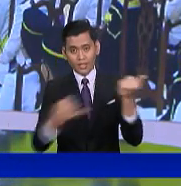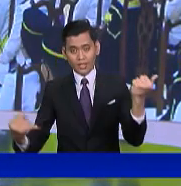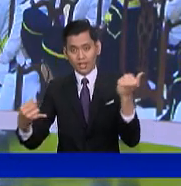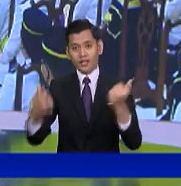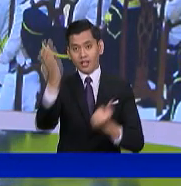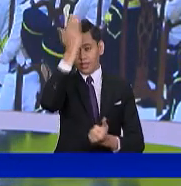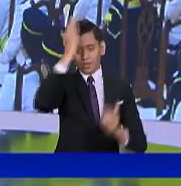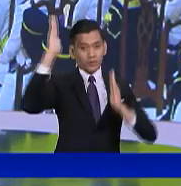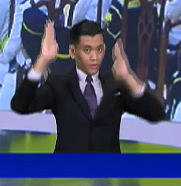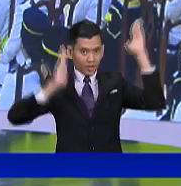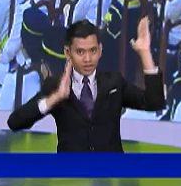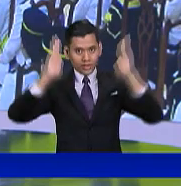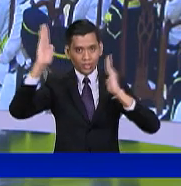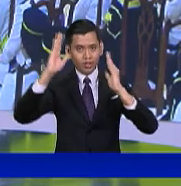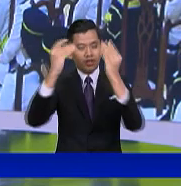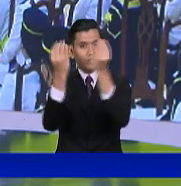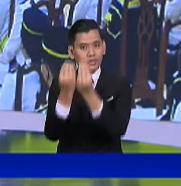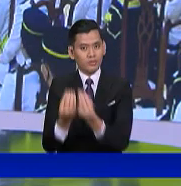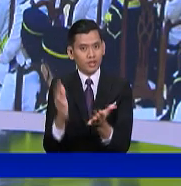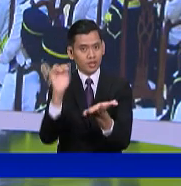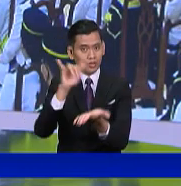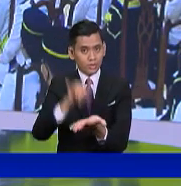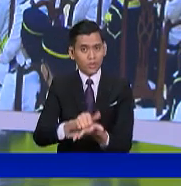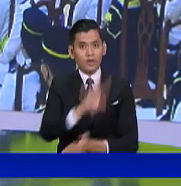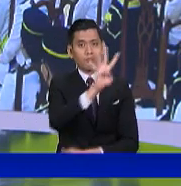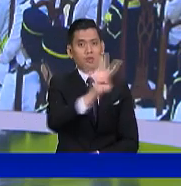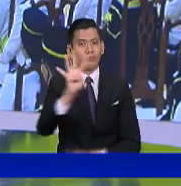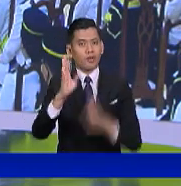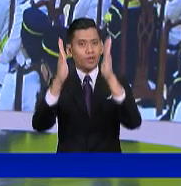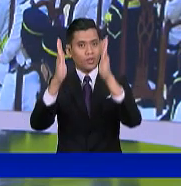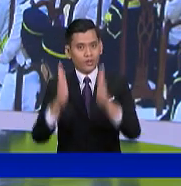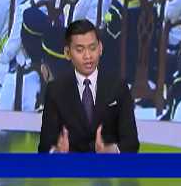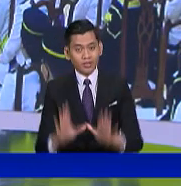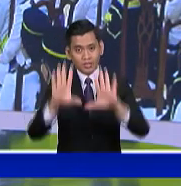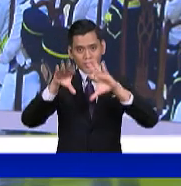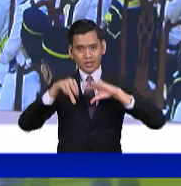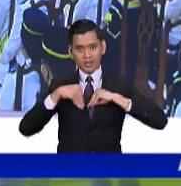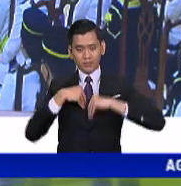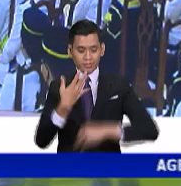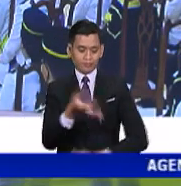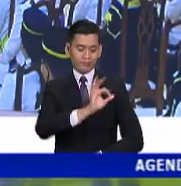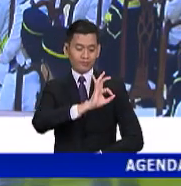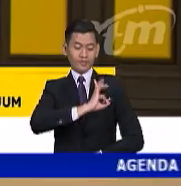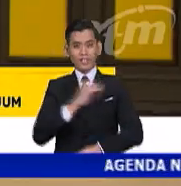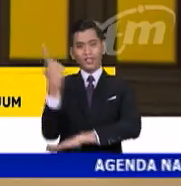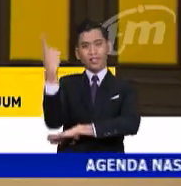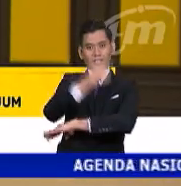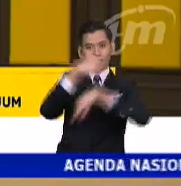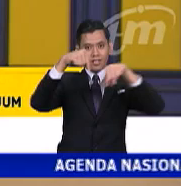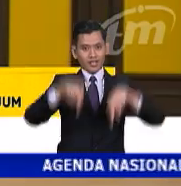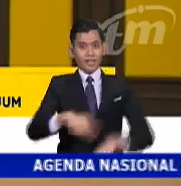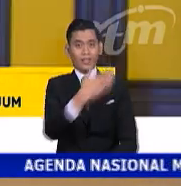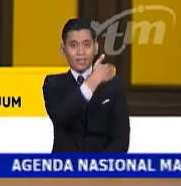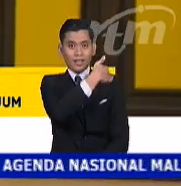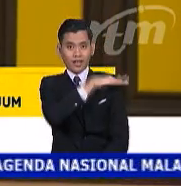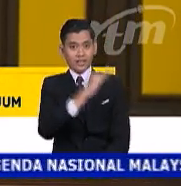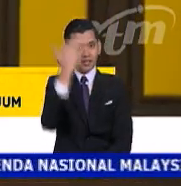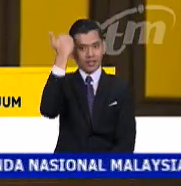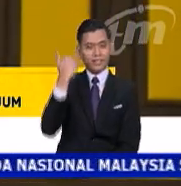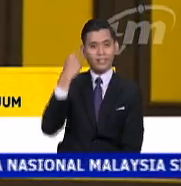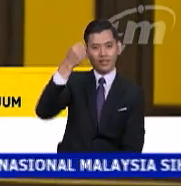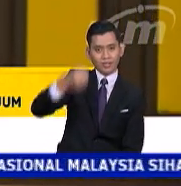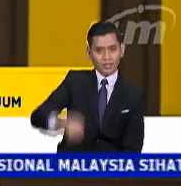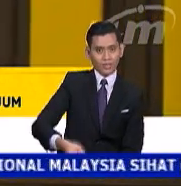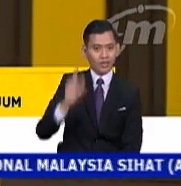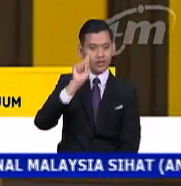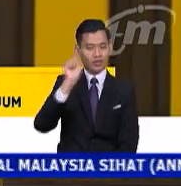Agong. Daripada jumlah itu, 44 individu menerimanya hari ini. Bekas Ketua Hakim Negara Tun Richard Malanjum